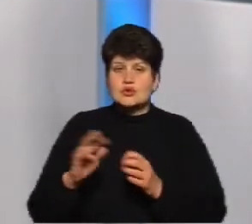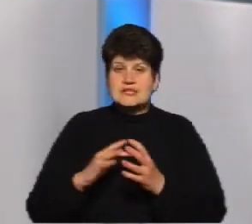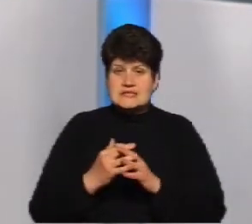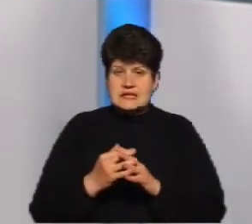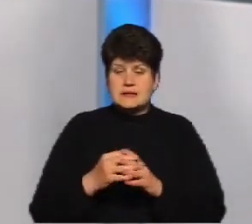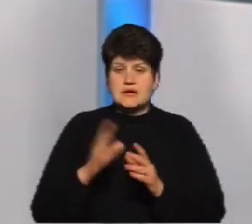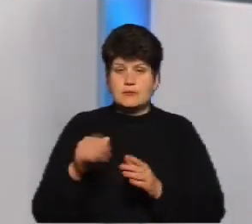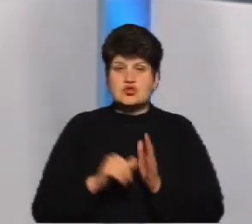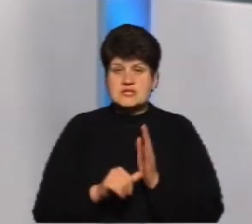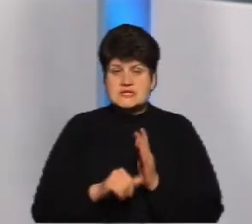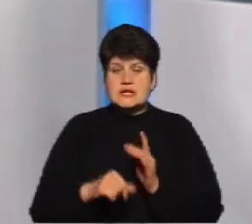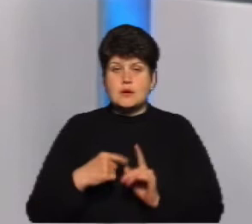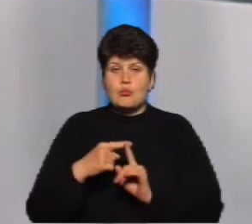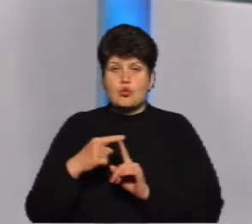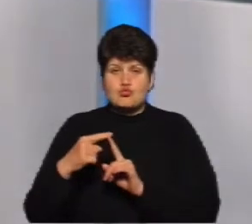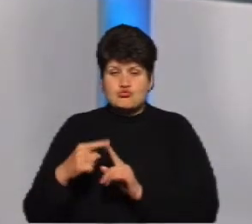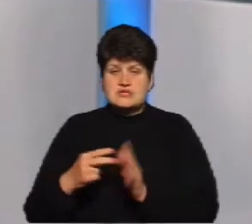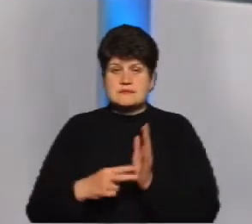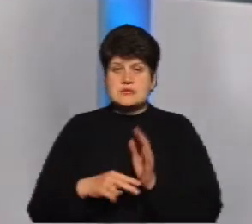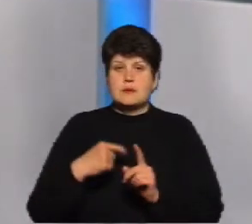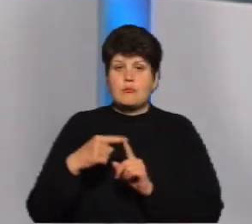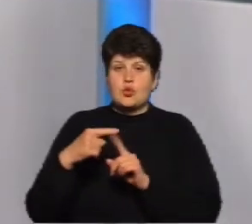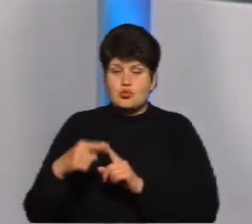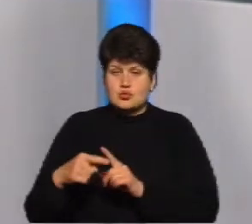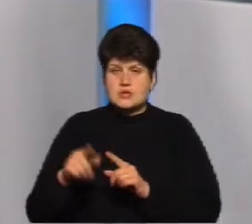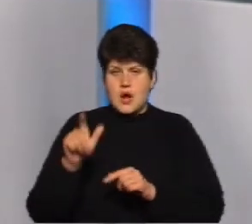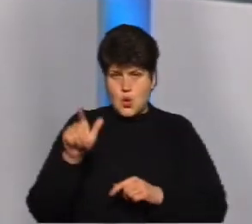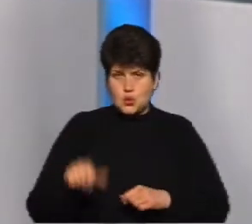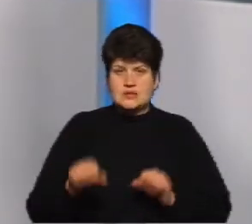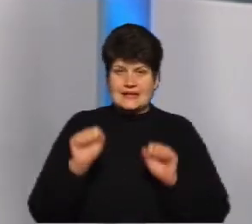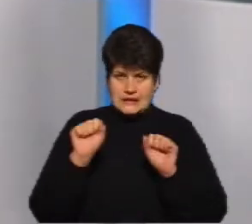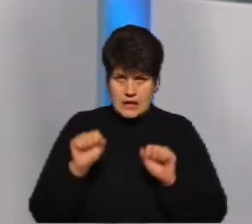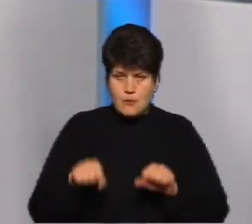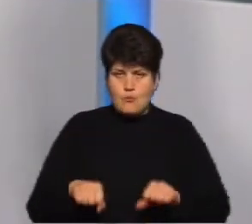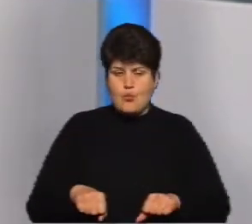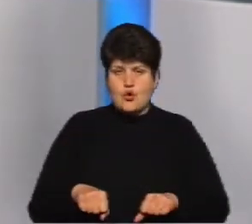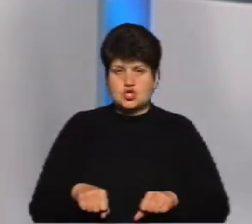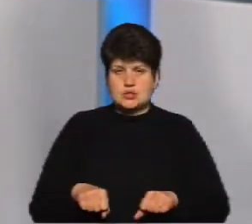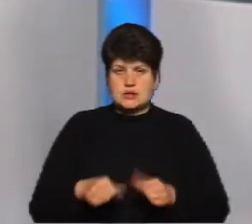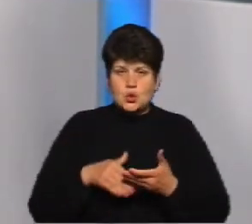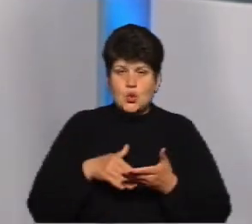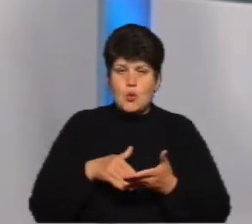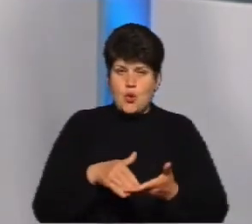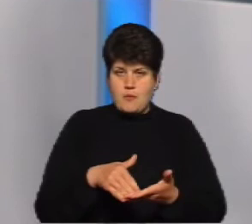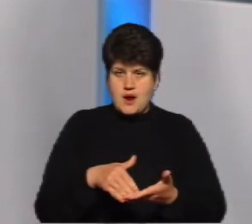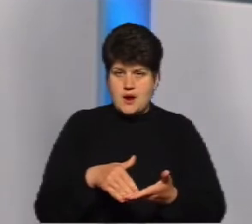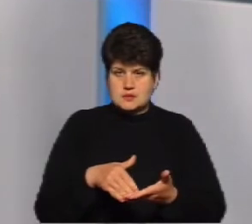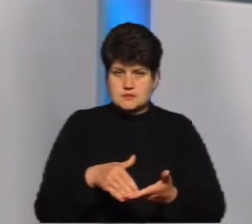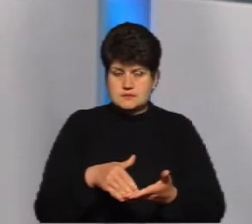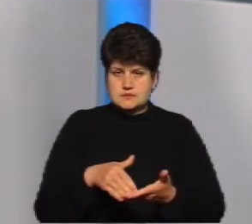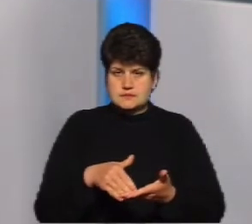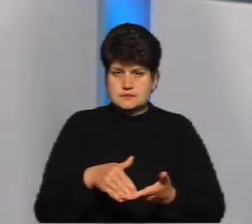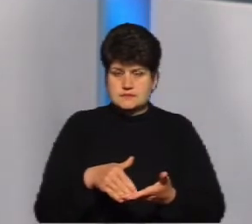там 70 плюс, але людина може щось, як кажуть, допомагати в